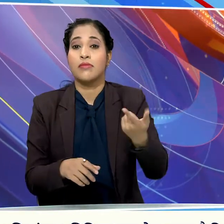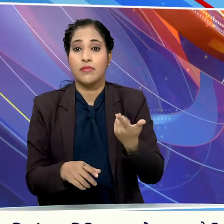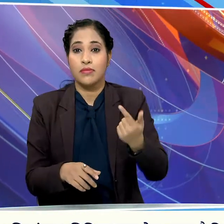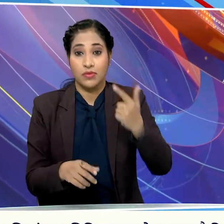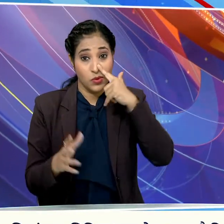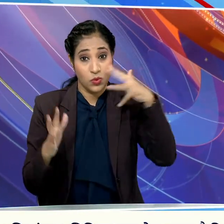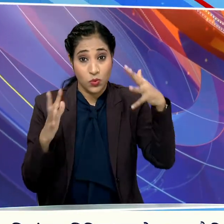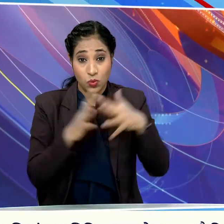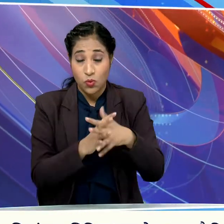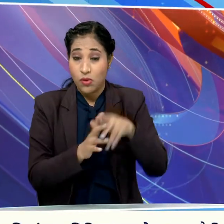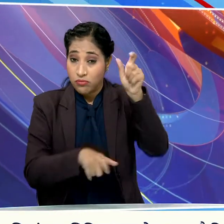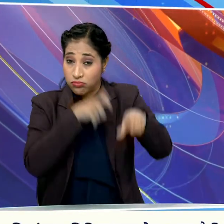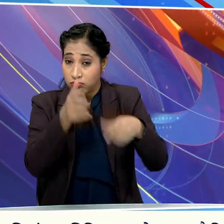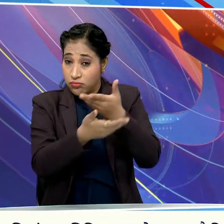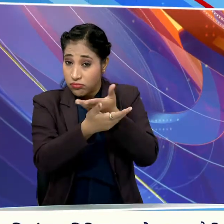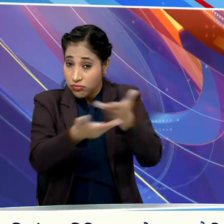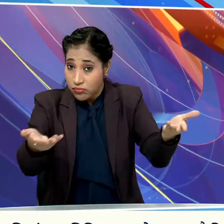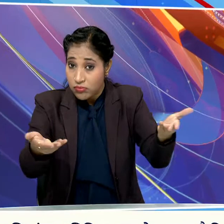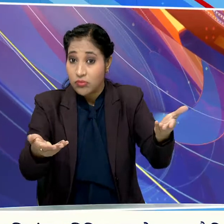महिलाओं ने